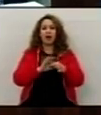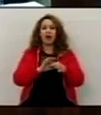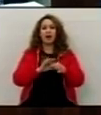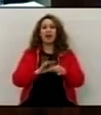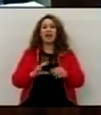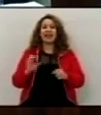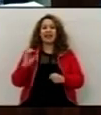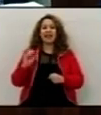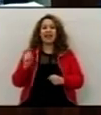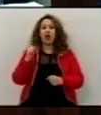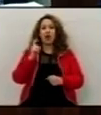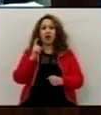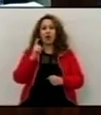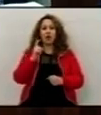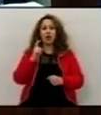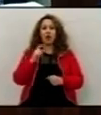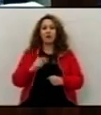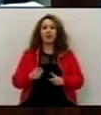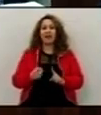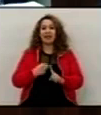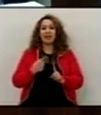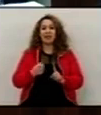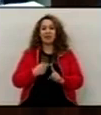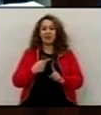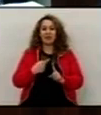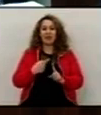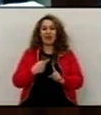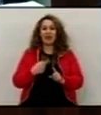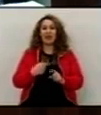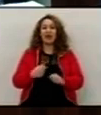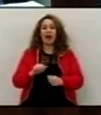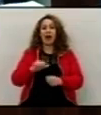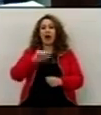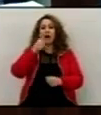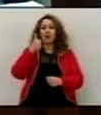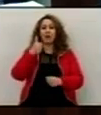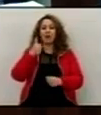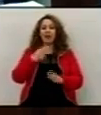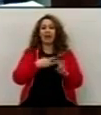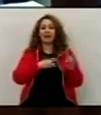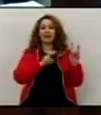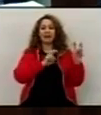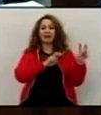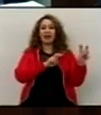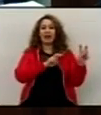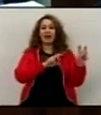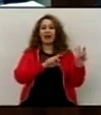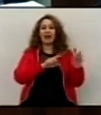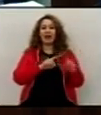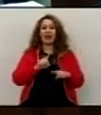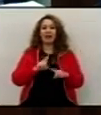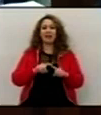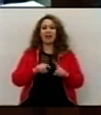استغلال أمثل ومستدام، وخاصة توجيهها بصفة أولوية إلى الزراعات اللي عندها طابع